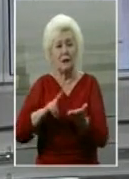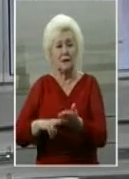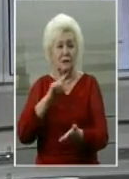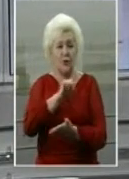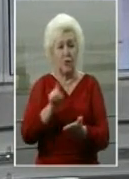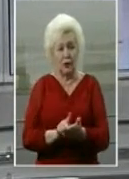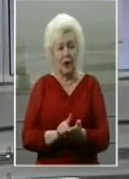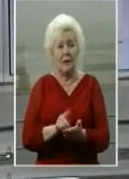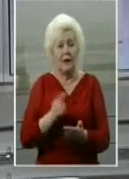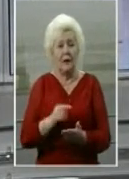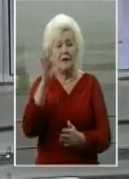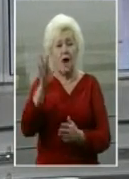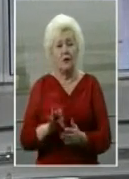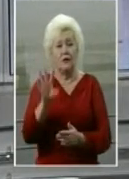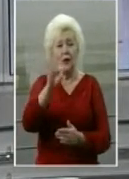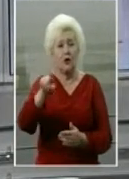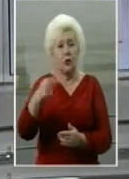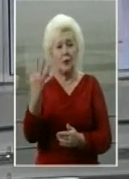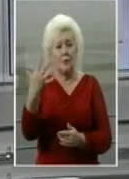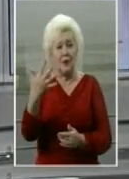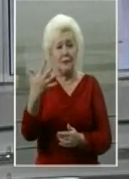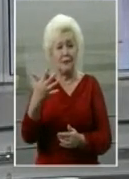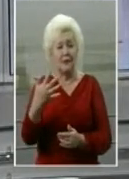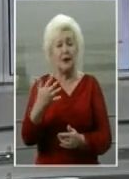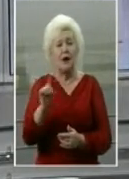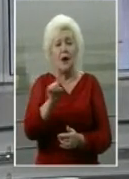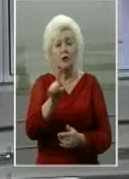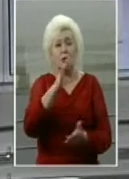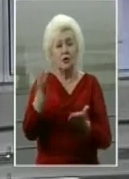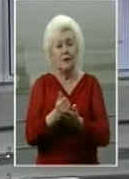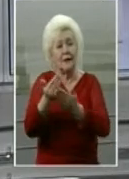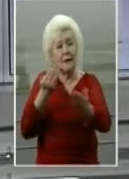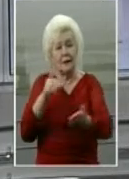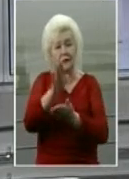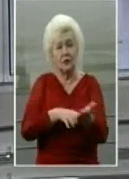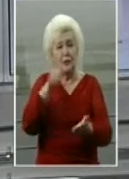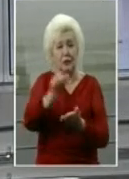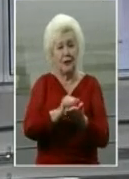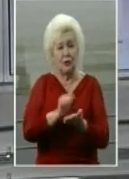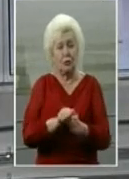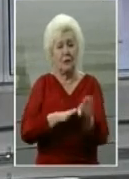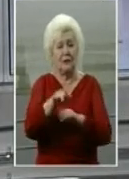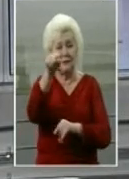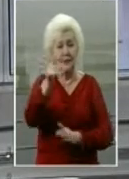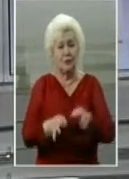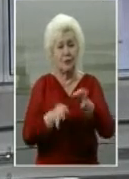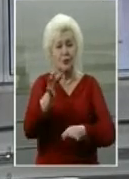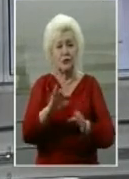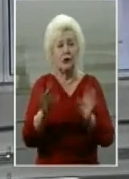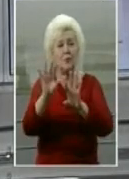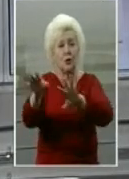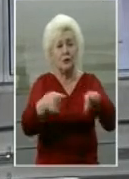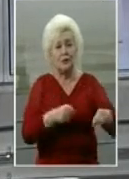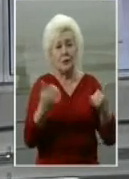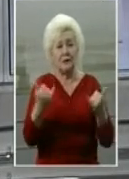податку, тобто за коефіцієнтом 0,5. Ті, хто встиг раніше подати документи на здійснення цієї процедури, можуть забрати